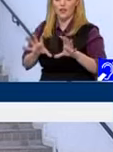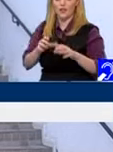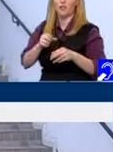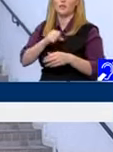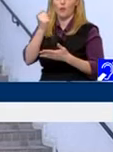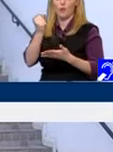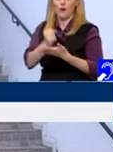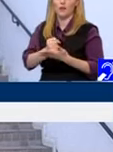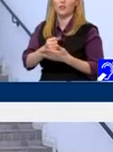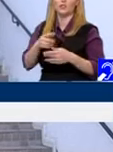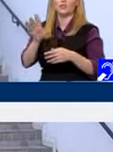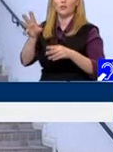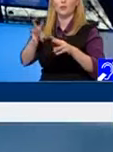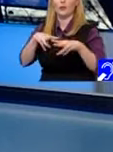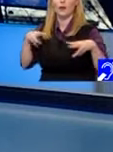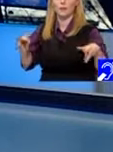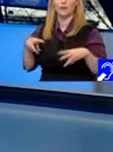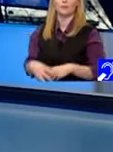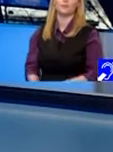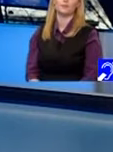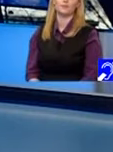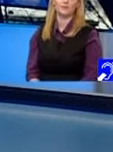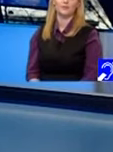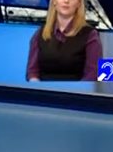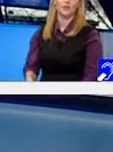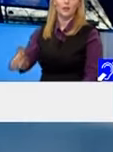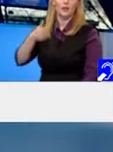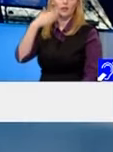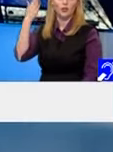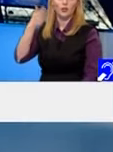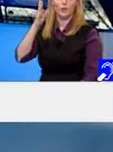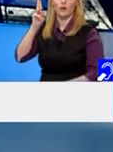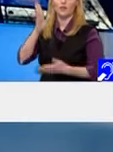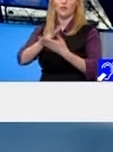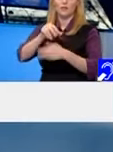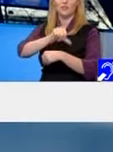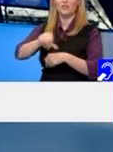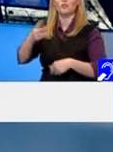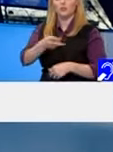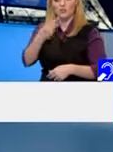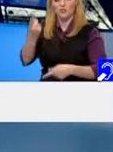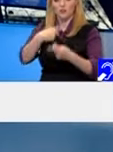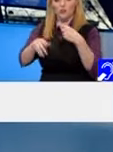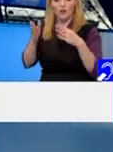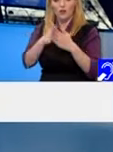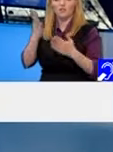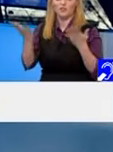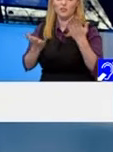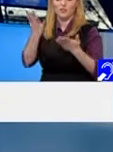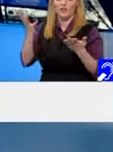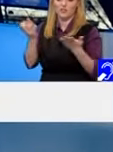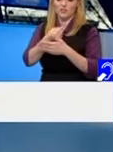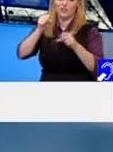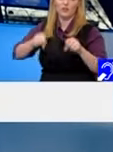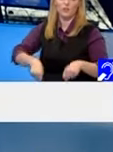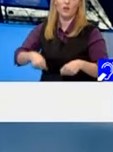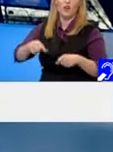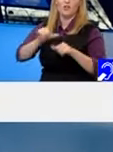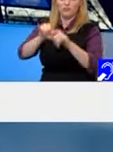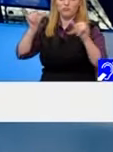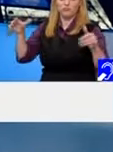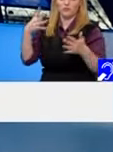fie votat și de Parlament. Românii din diasporă și-ar dori să se întoarcă acasă dacă ar găsi în țară oportunități pentru